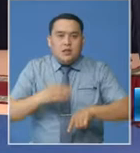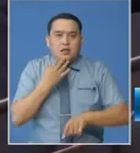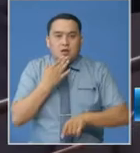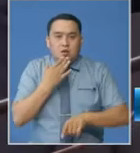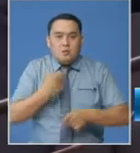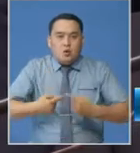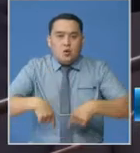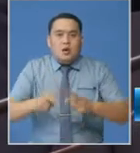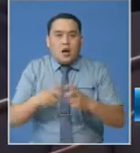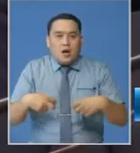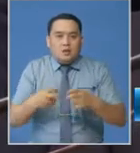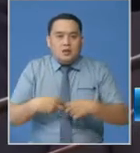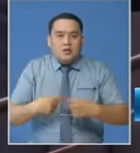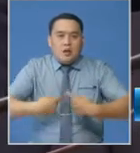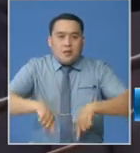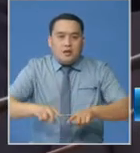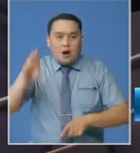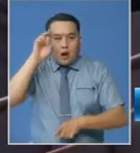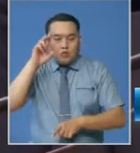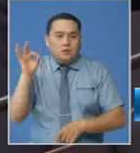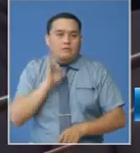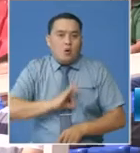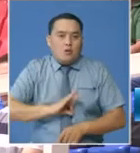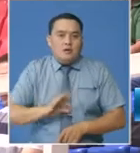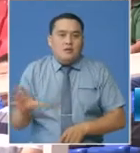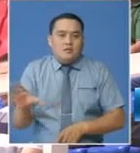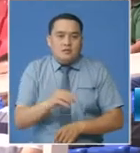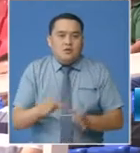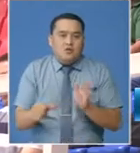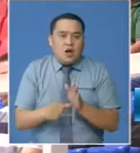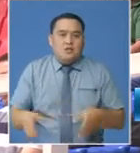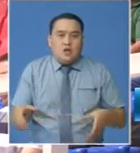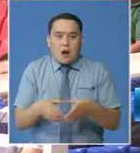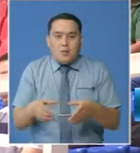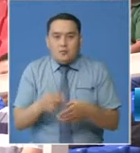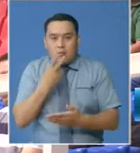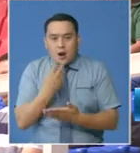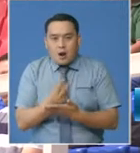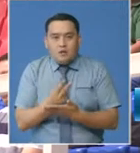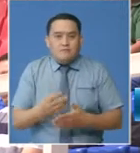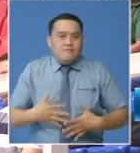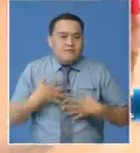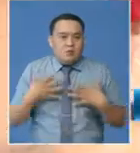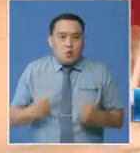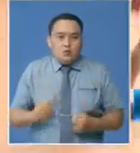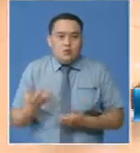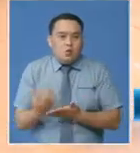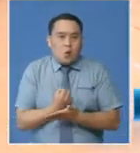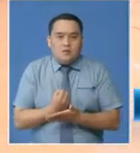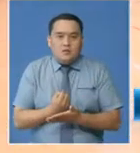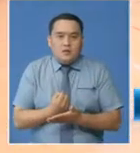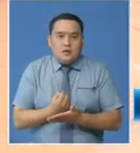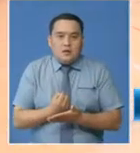органов, Национального бюро расследований и департамента государственных доходов. Всего 6 команд, проявляя выносливость, ловкость и